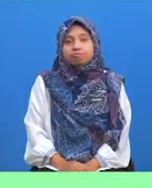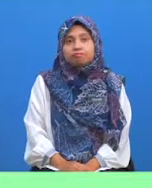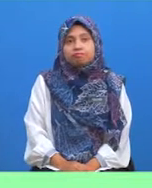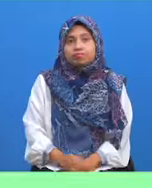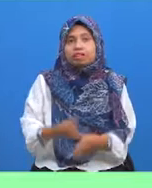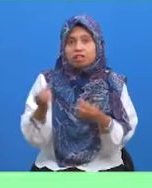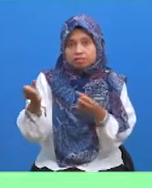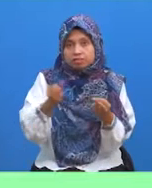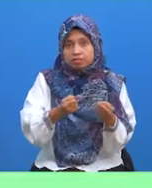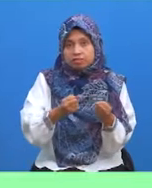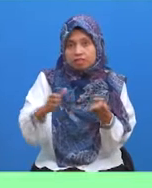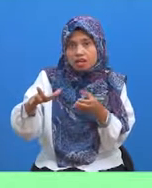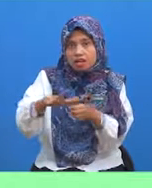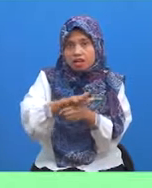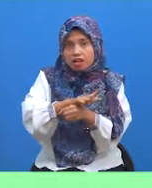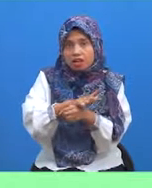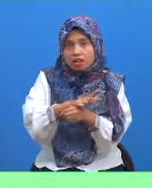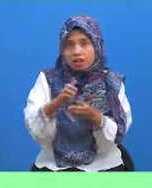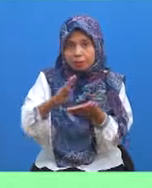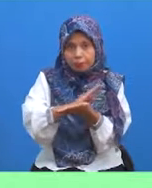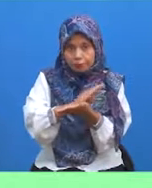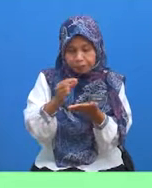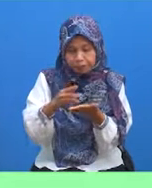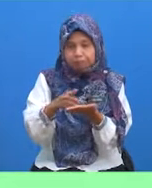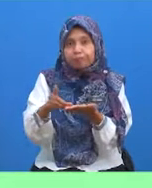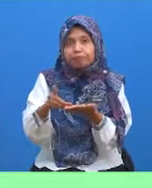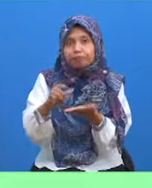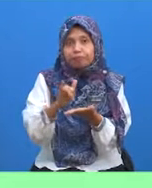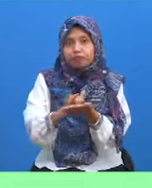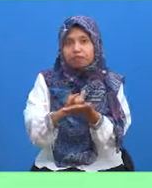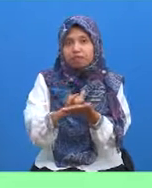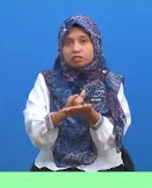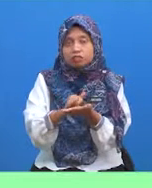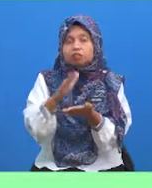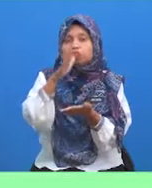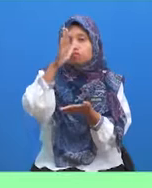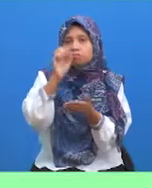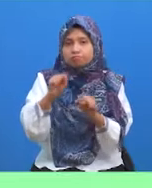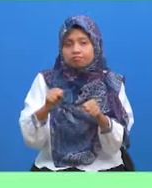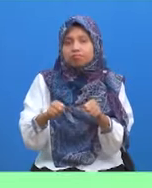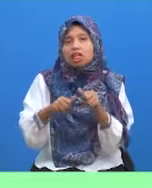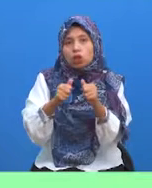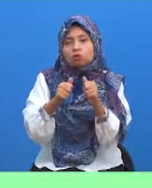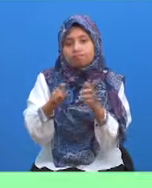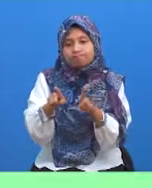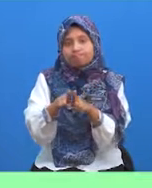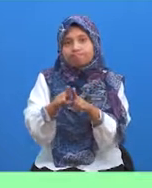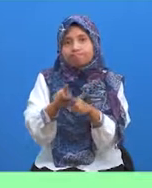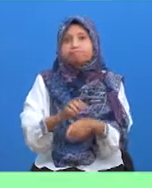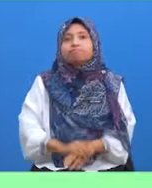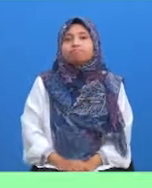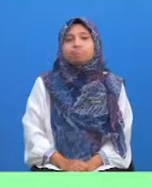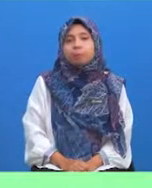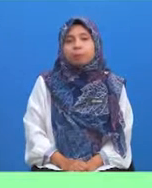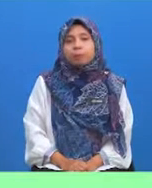Silet lengkap kain Borang pendaftaran tersebut Ibu Babadan itu Nike juga digalakkan mendaftar kehadiran